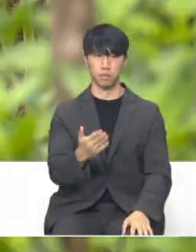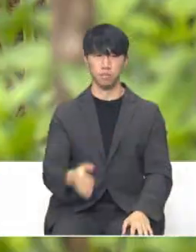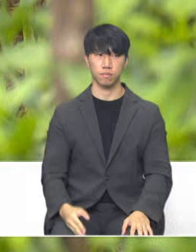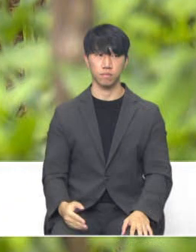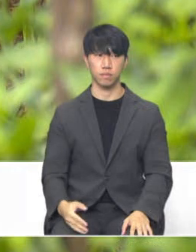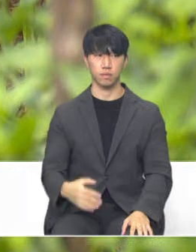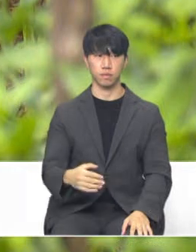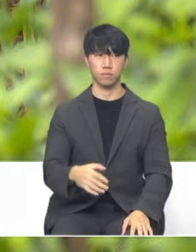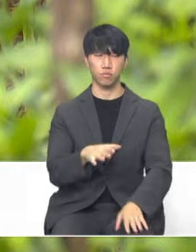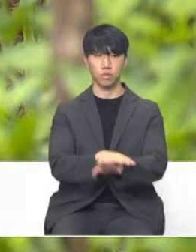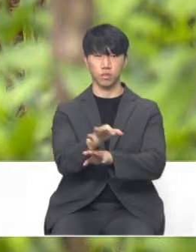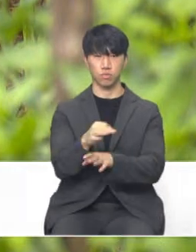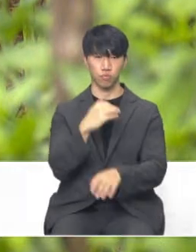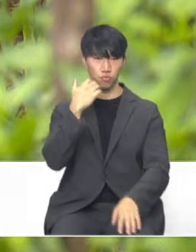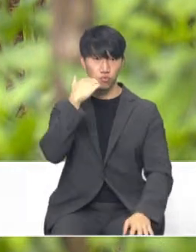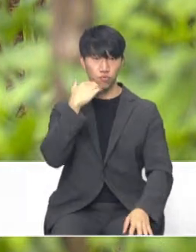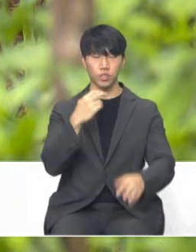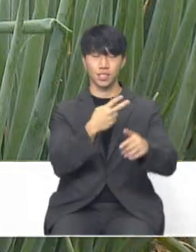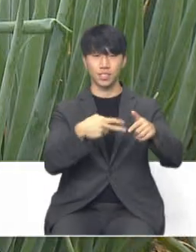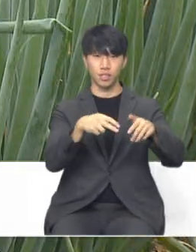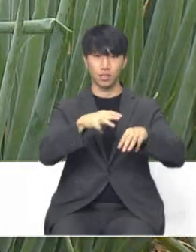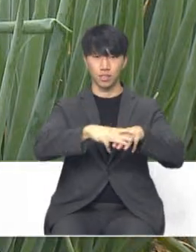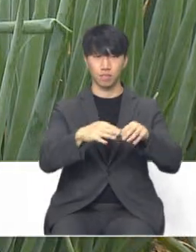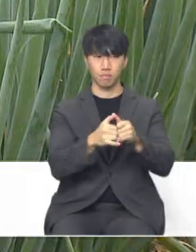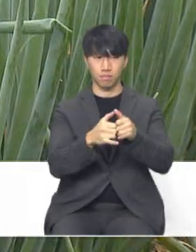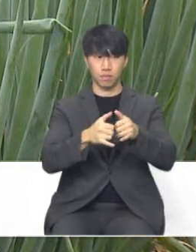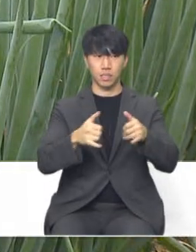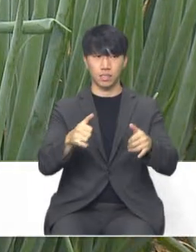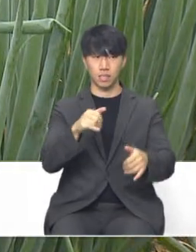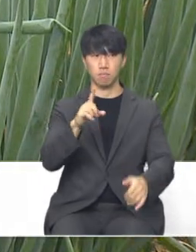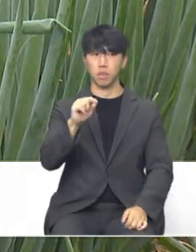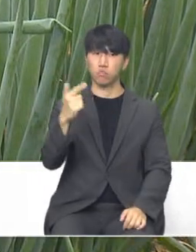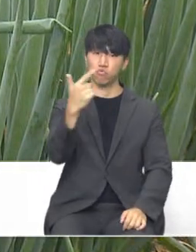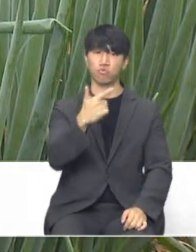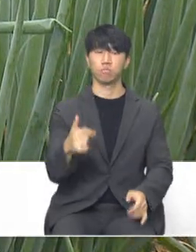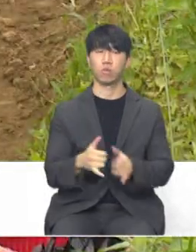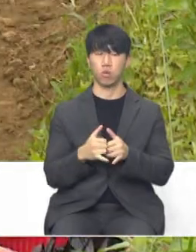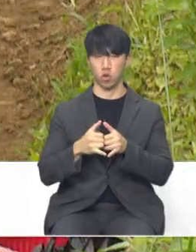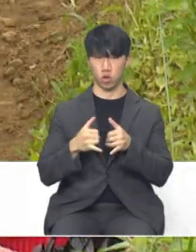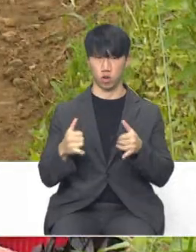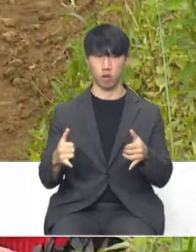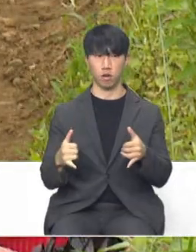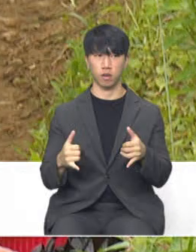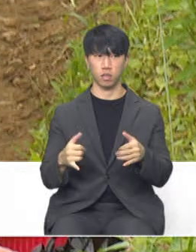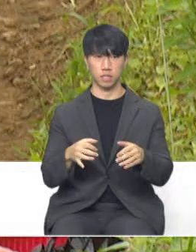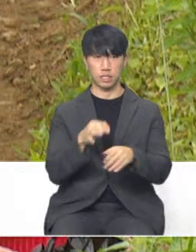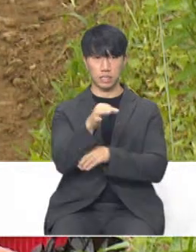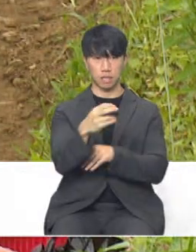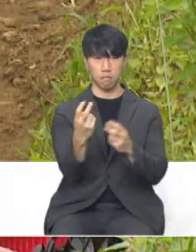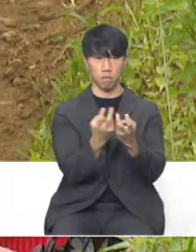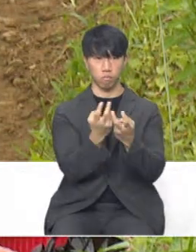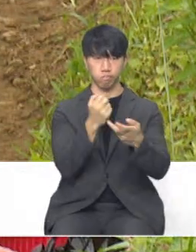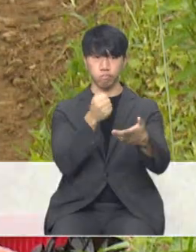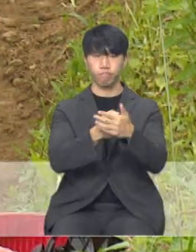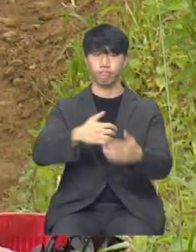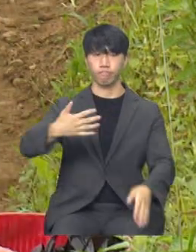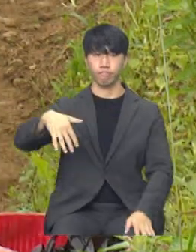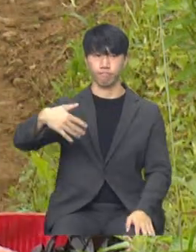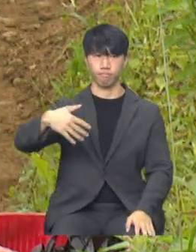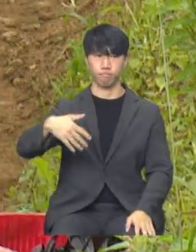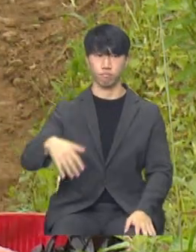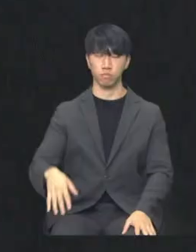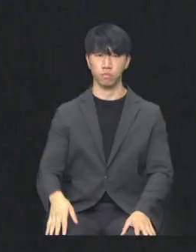대상은 직불금을 받는 인천 지역 농어민 1만 6천여 가구입니다. 지급 방법은 아직 결정되지